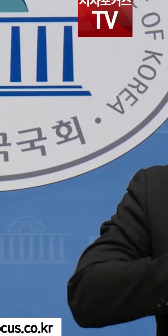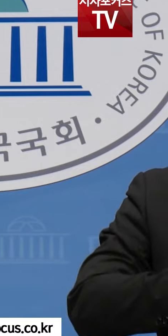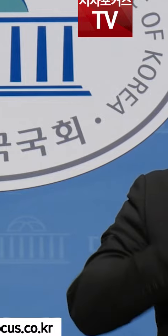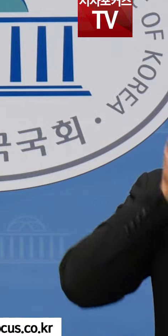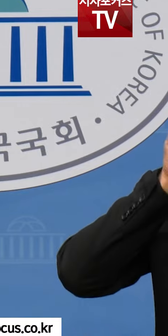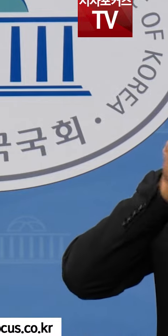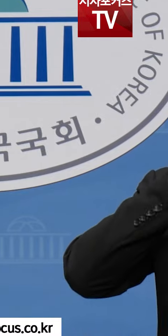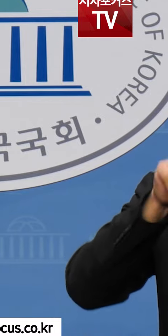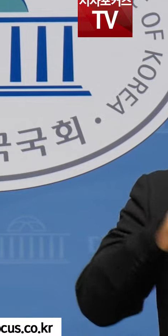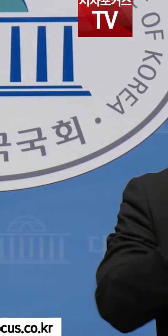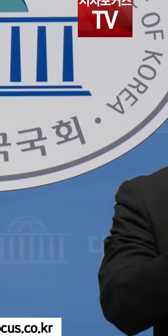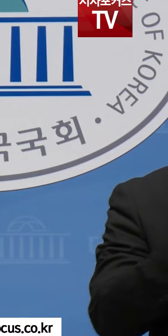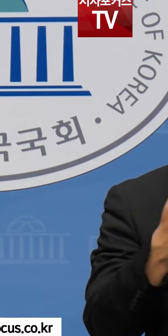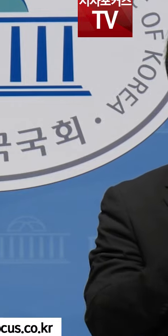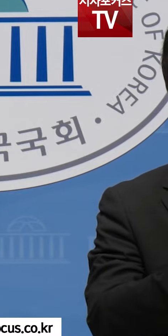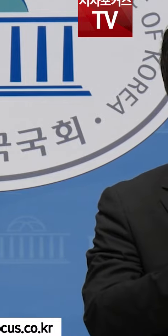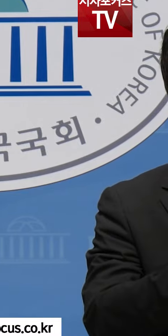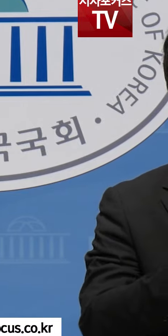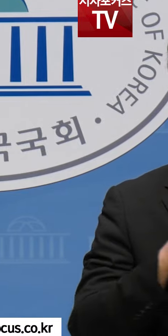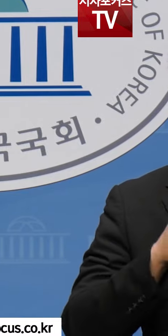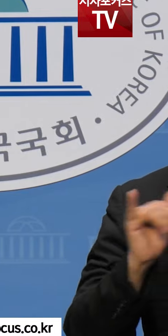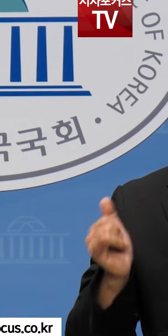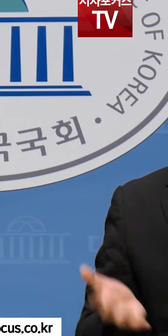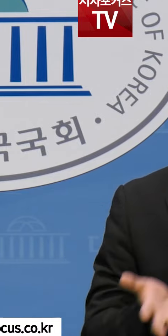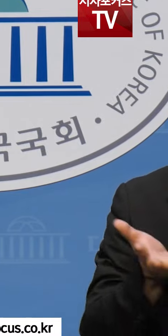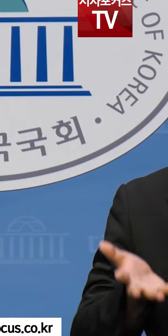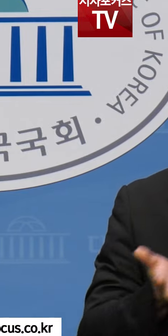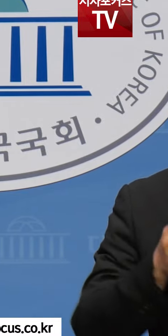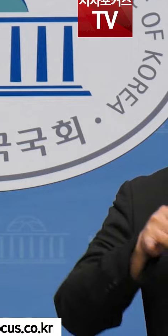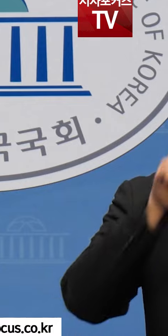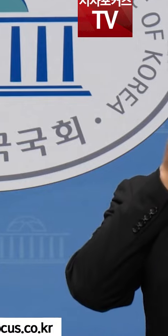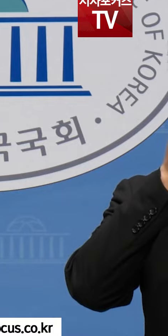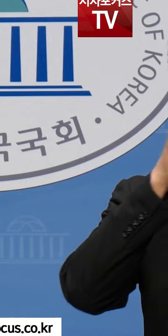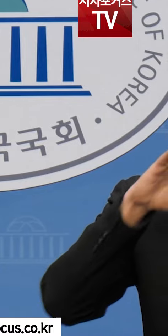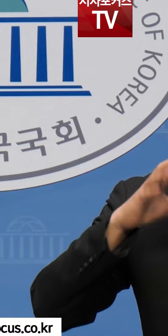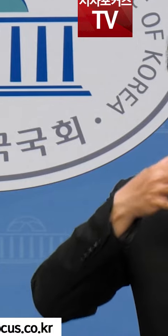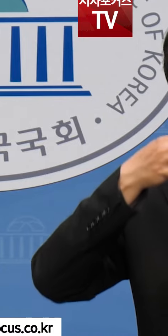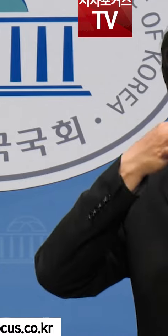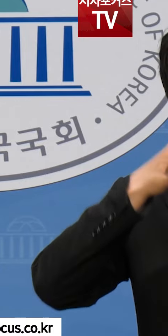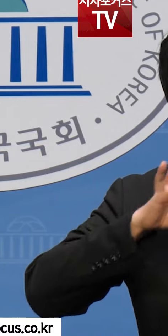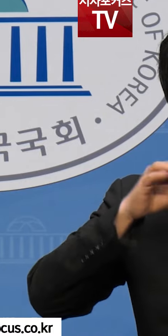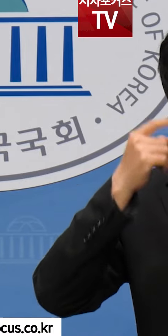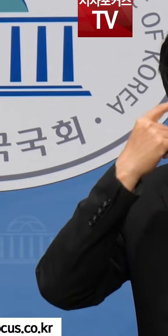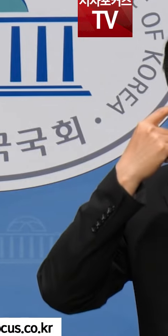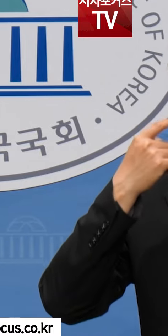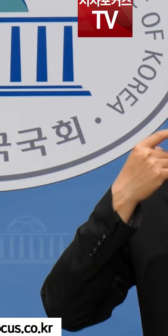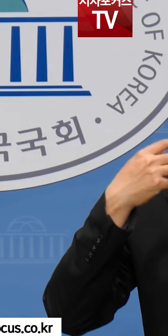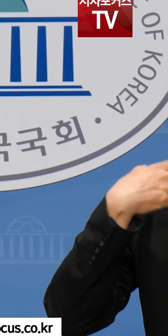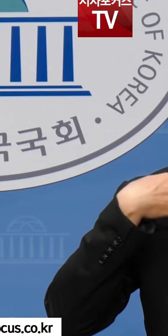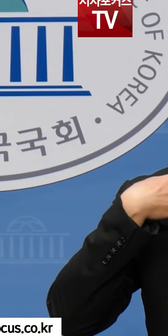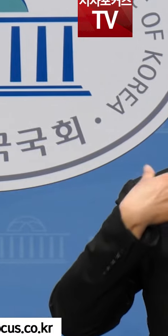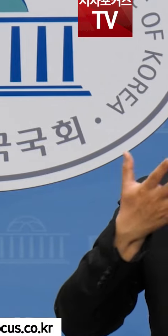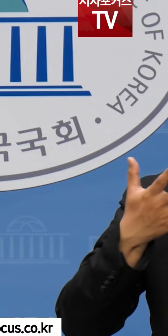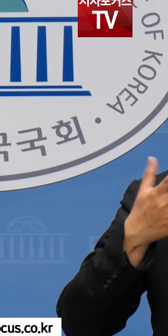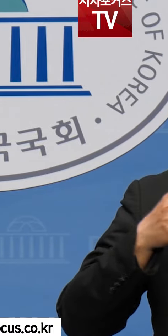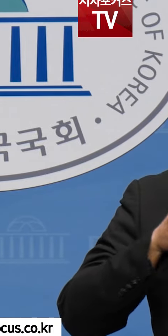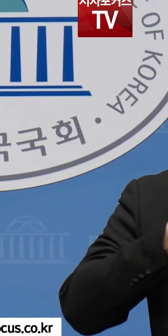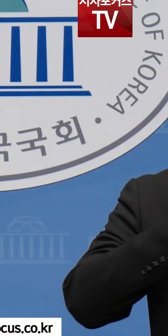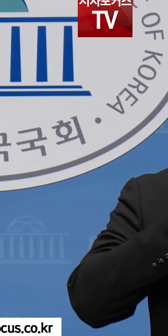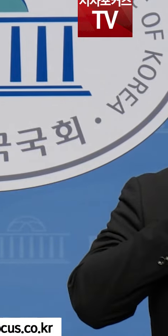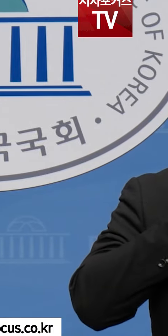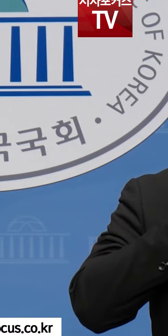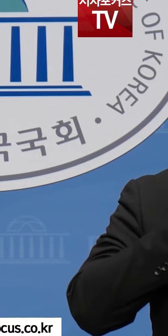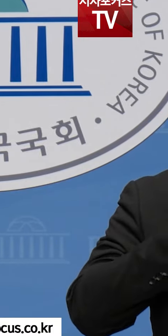조장하는데 국익은 안중에도 없이 심지어 객관적 사실관계만저